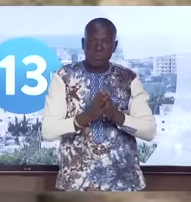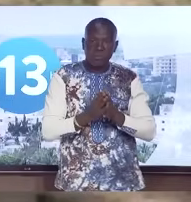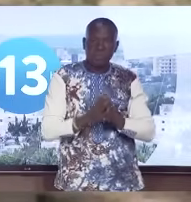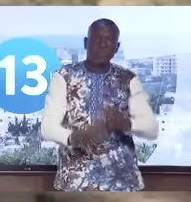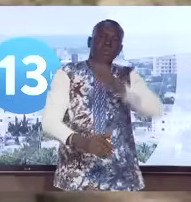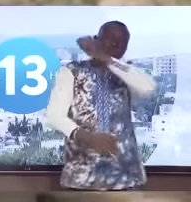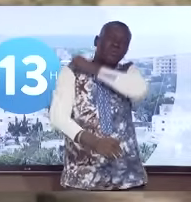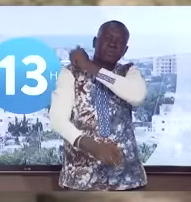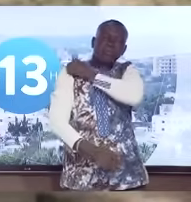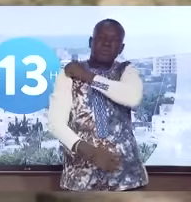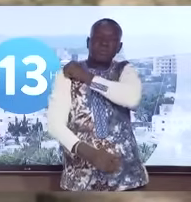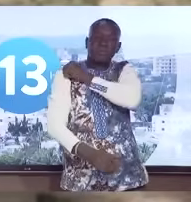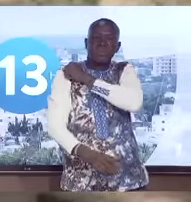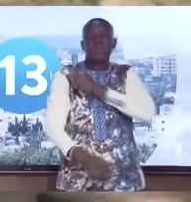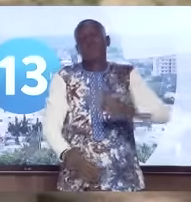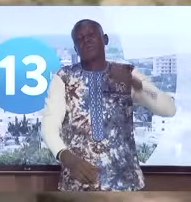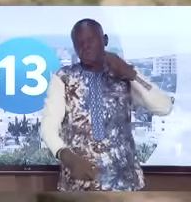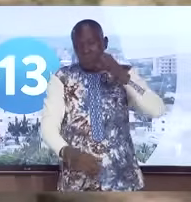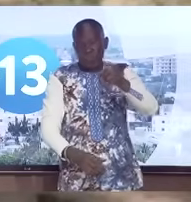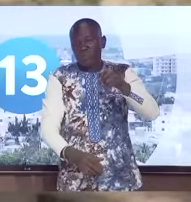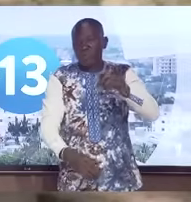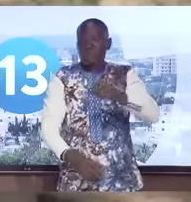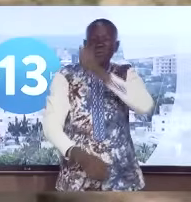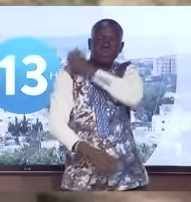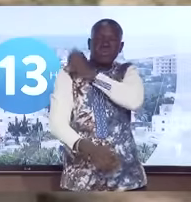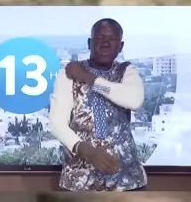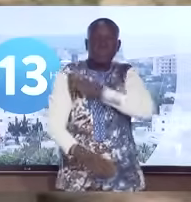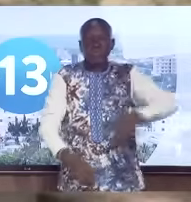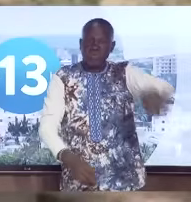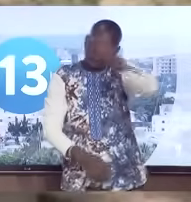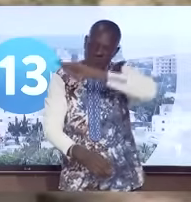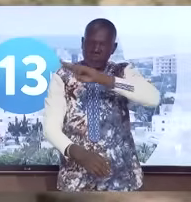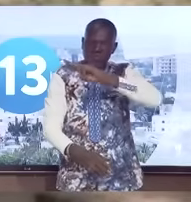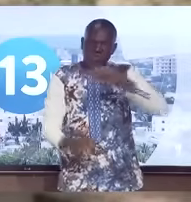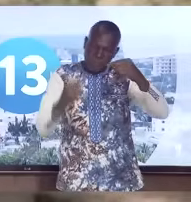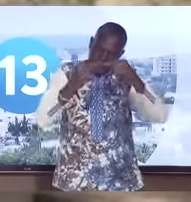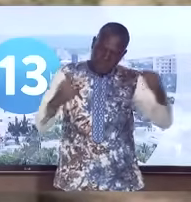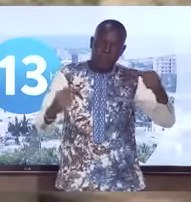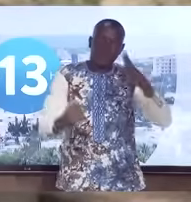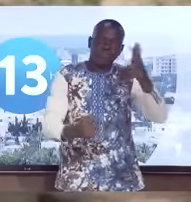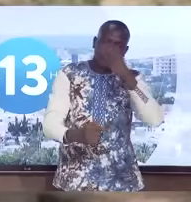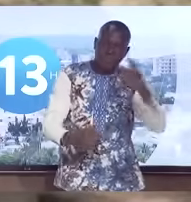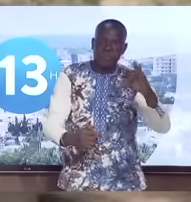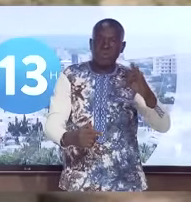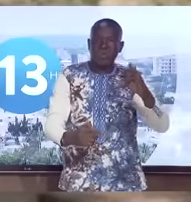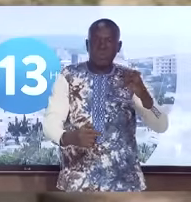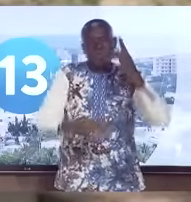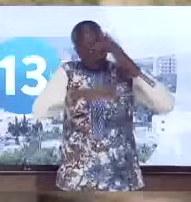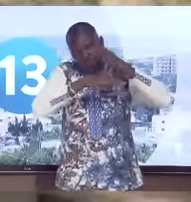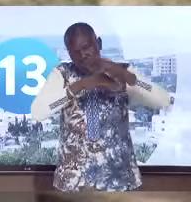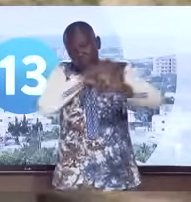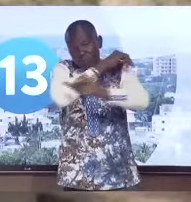Amadou. Toi et Abdul Ghaffar, c'est vous qui semez le trouble. Vous faites couler le sang dans le